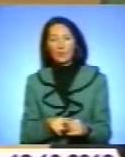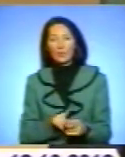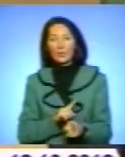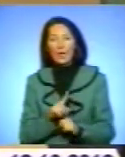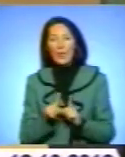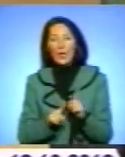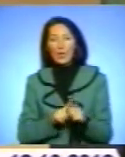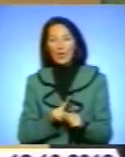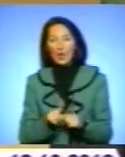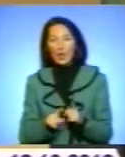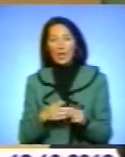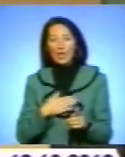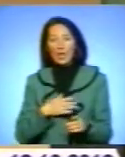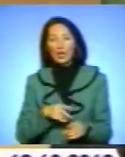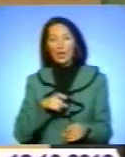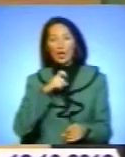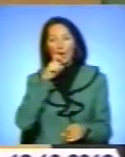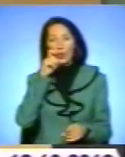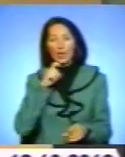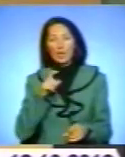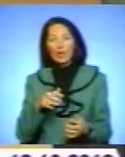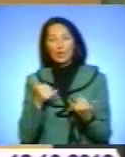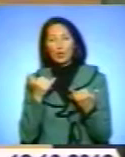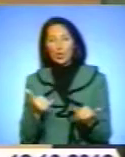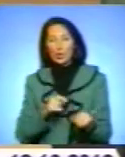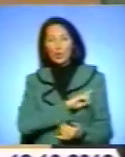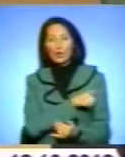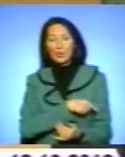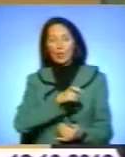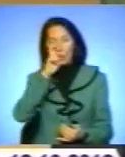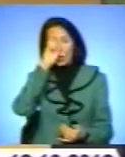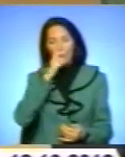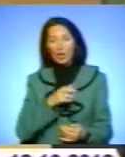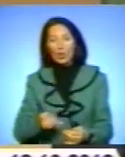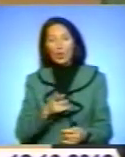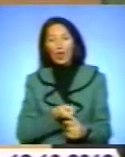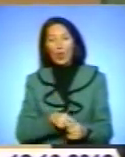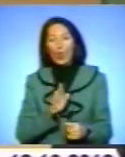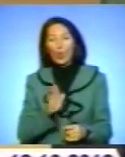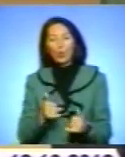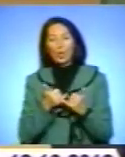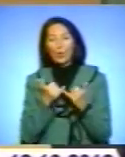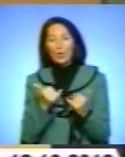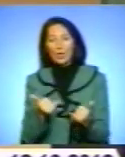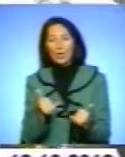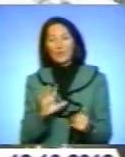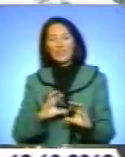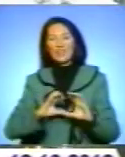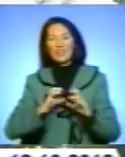перетворення нашої країни в сучасну, сильну країну, яку будуть поважати в